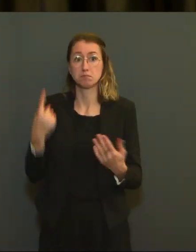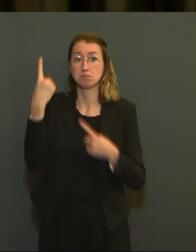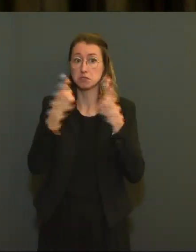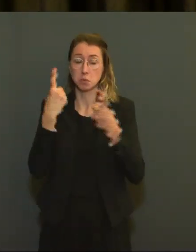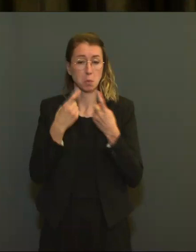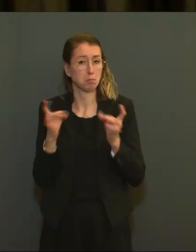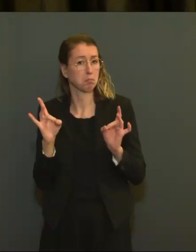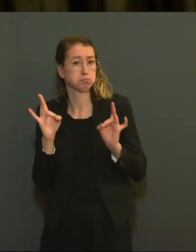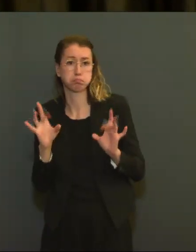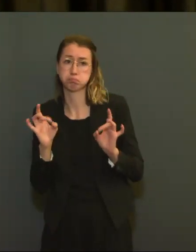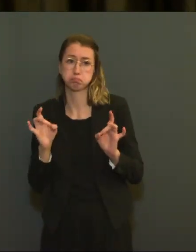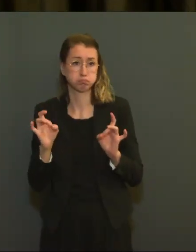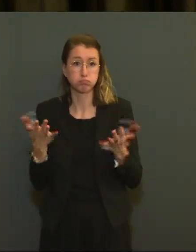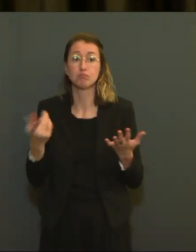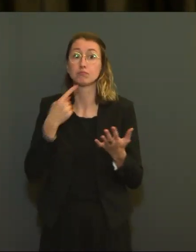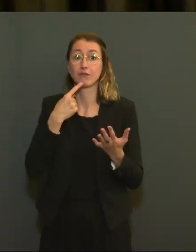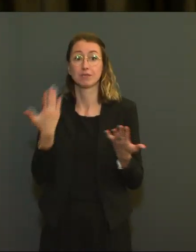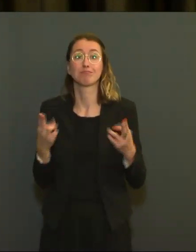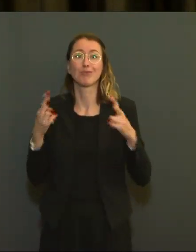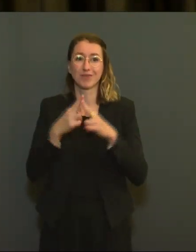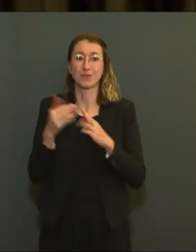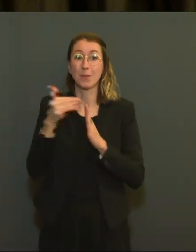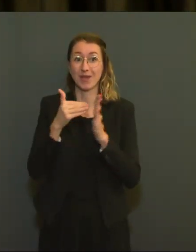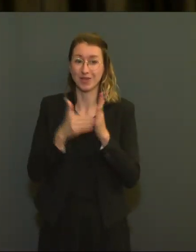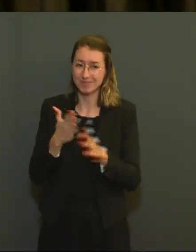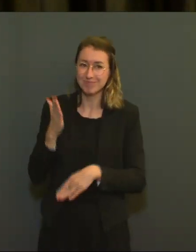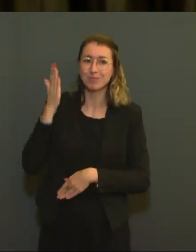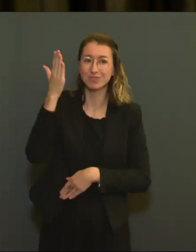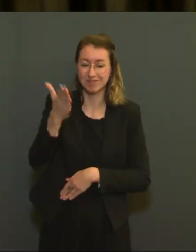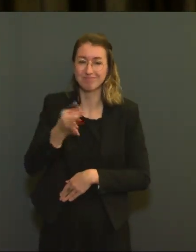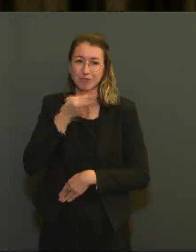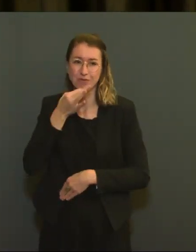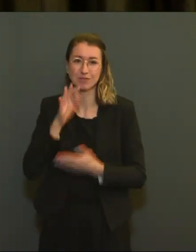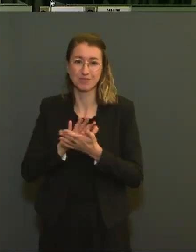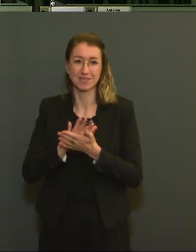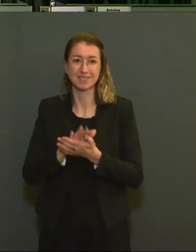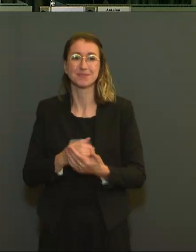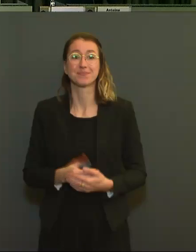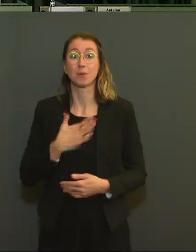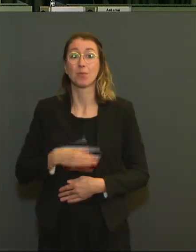on se retrouve mercredi prochain. Goeie weekend.